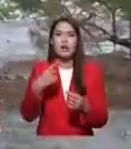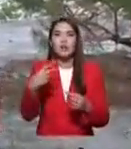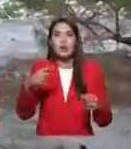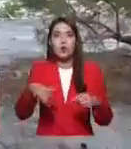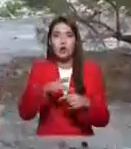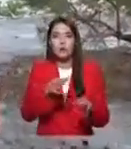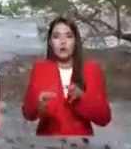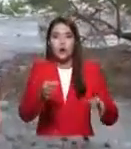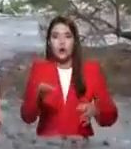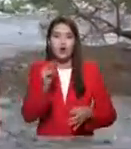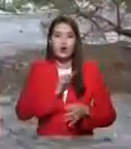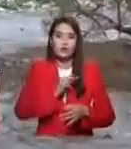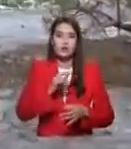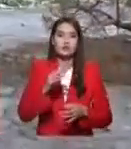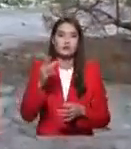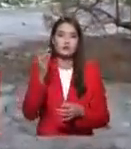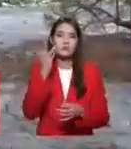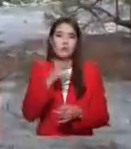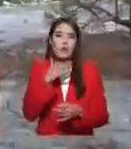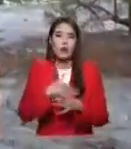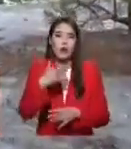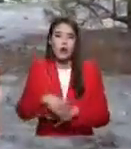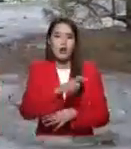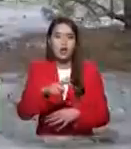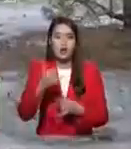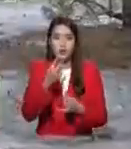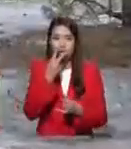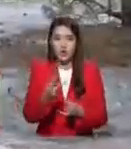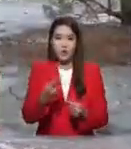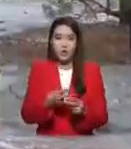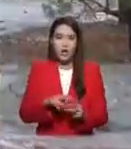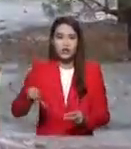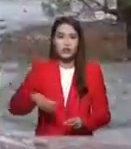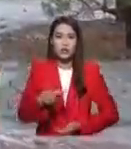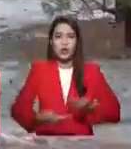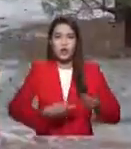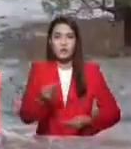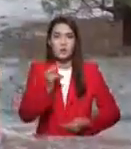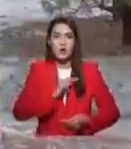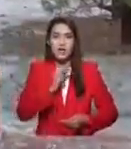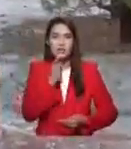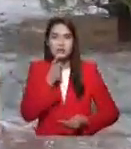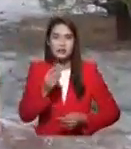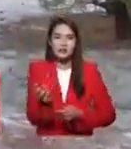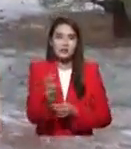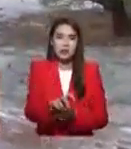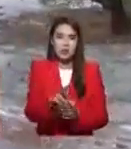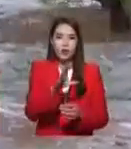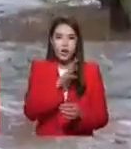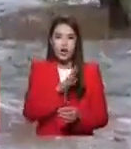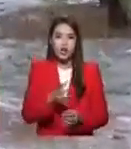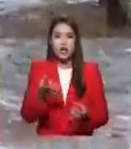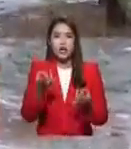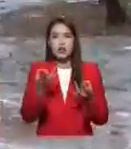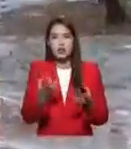жұмысқа кешіккендердің қарасы көбейді. Ал біз осылай зырғанай-зырғанай тротуарлардан жұмысқа әрең жеттік. Таңғы 7 мен